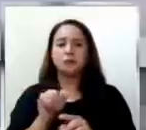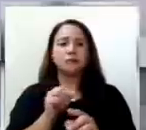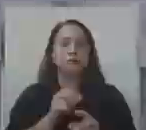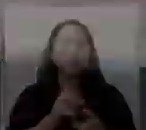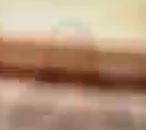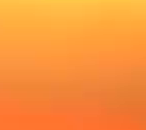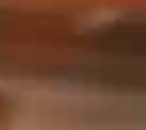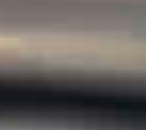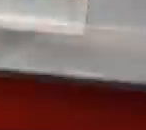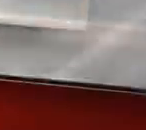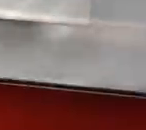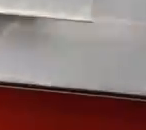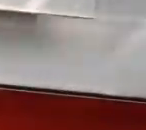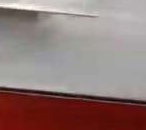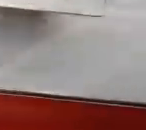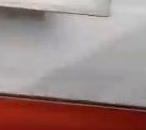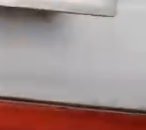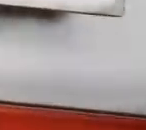Rizal Abdurrahman.